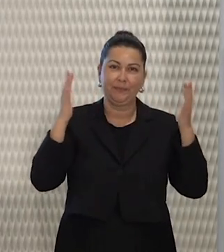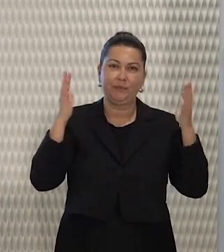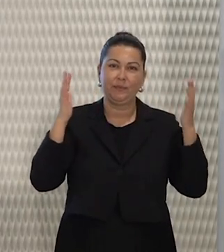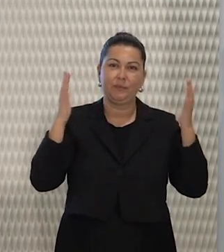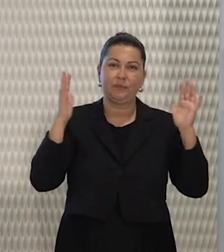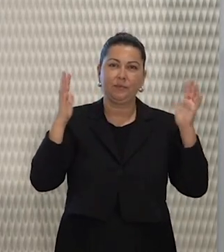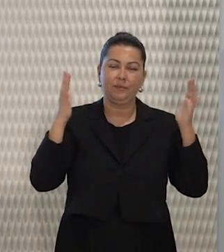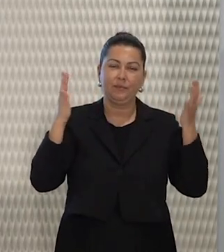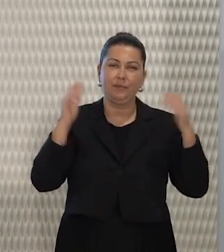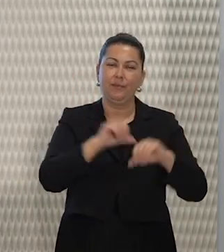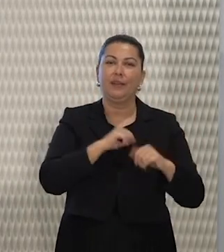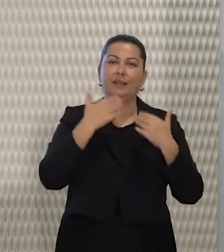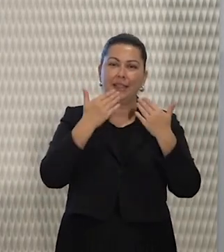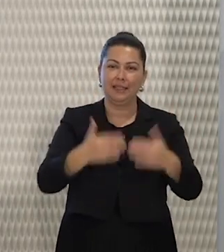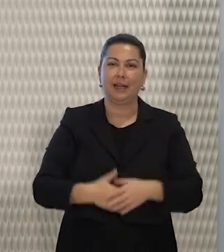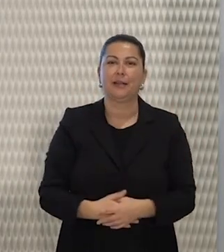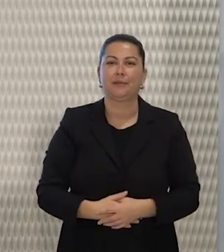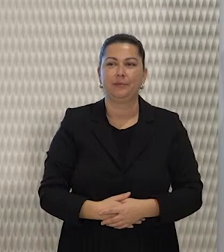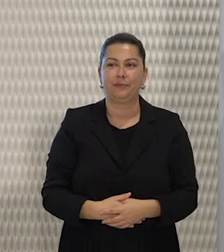Herzlichen Dank.